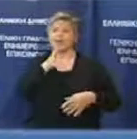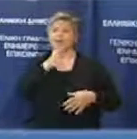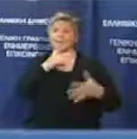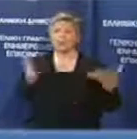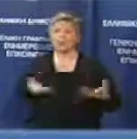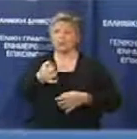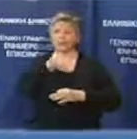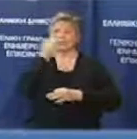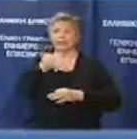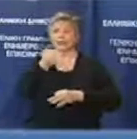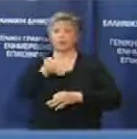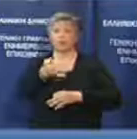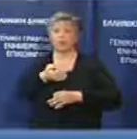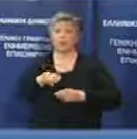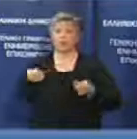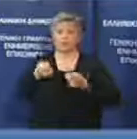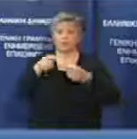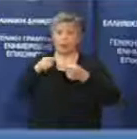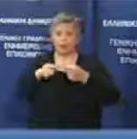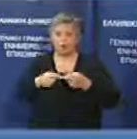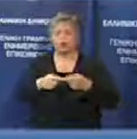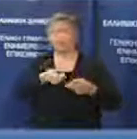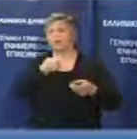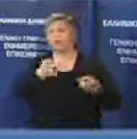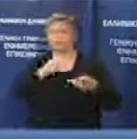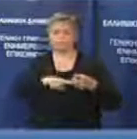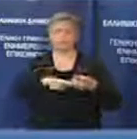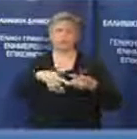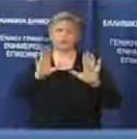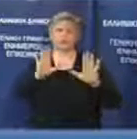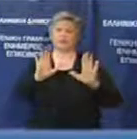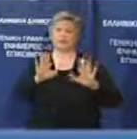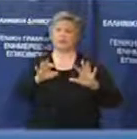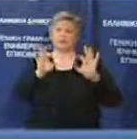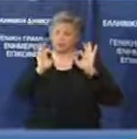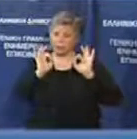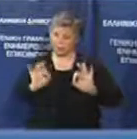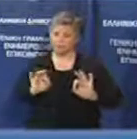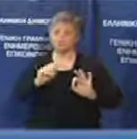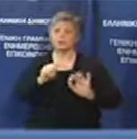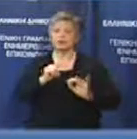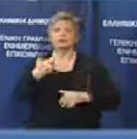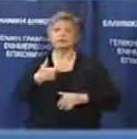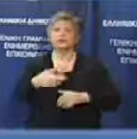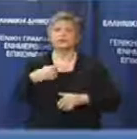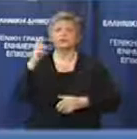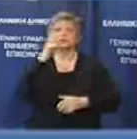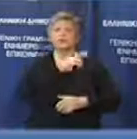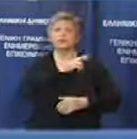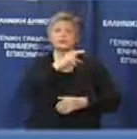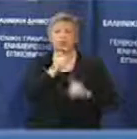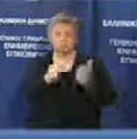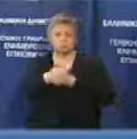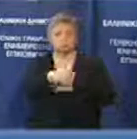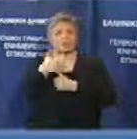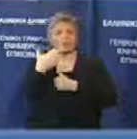τρόπο. Και βεβαίως σας εξήγησα και τις προτεραιότητες οι οποίες σήμερα ο Πρωθυπουργός προετοιμάζεται για αυτή